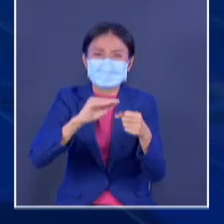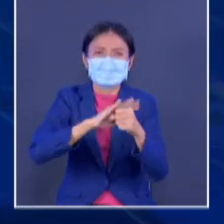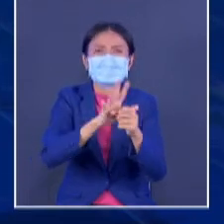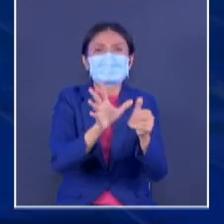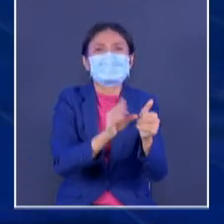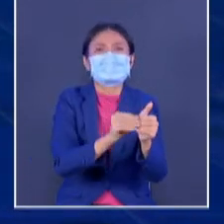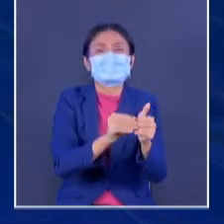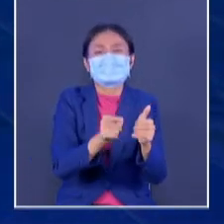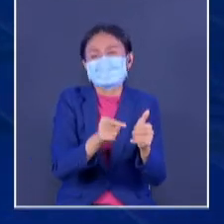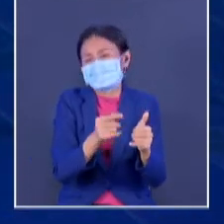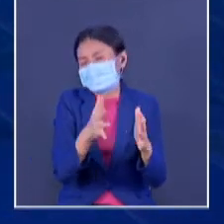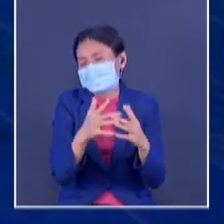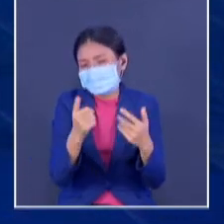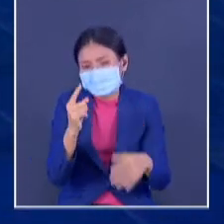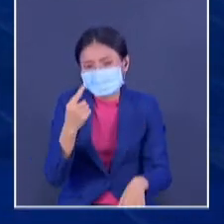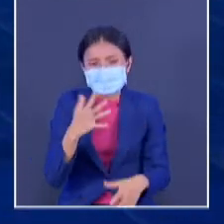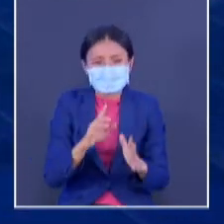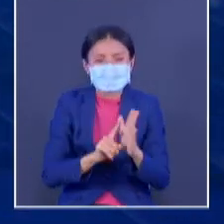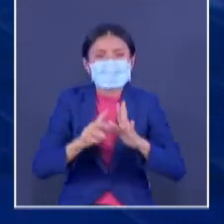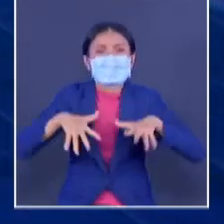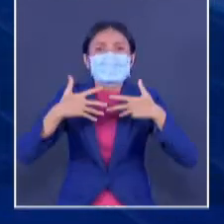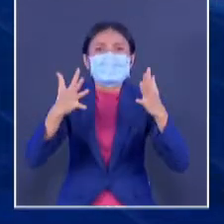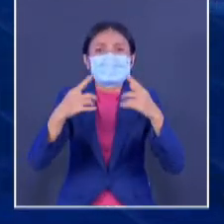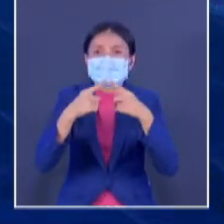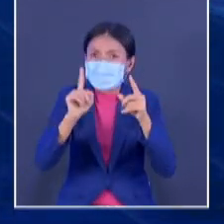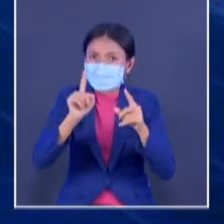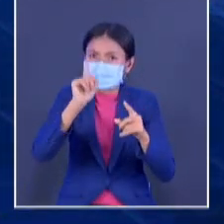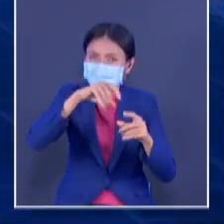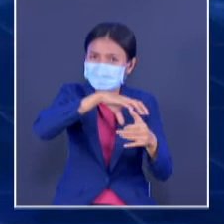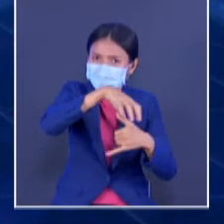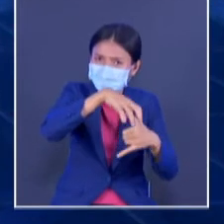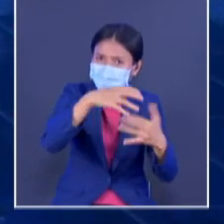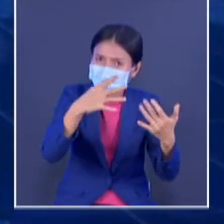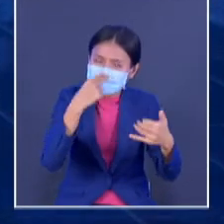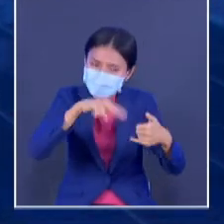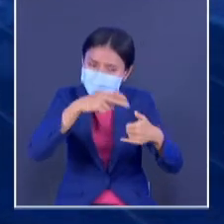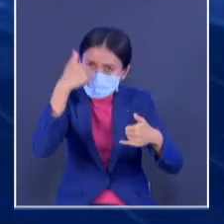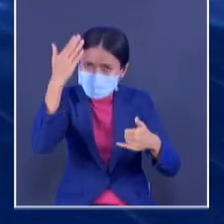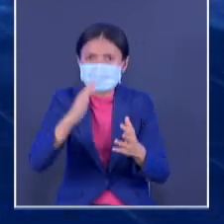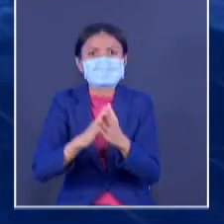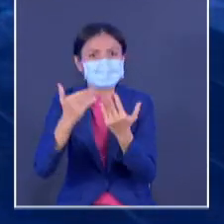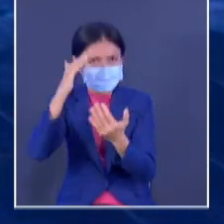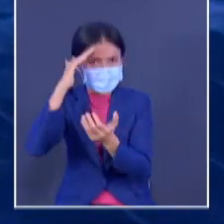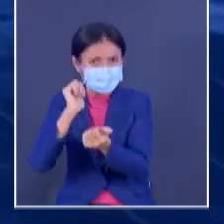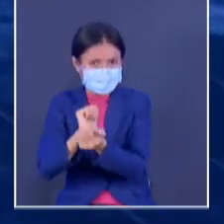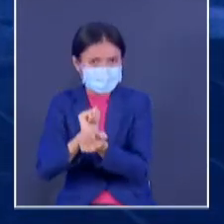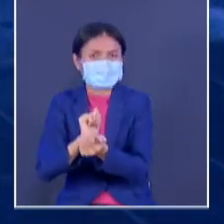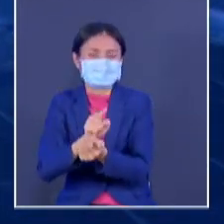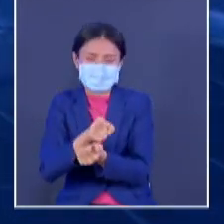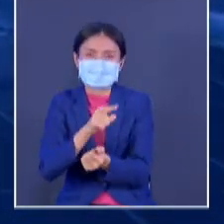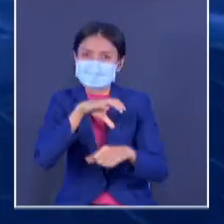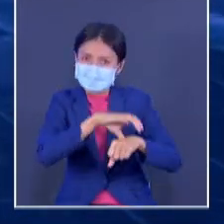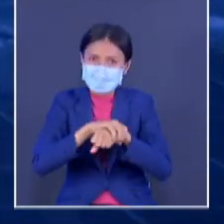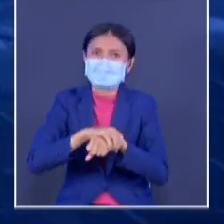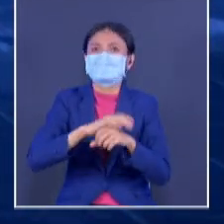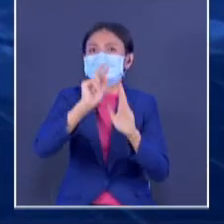ภูมิเกินแต่เดี๋ยวต้องไปควบคุมตัวนะครับแล้วก็ส่งพนักงานสอบสวนสถานีตำรวจภูธรไซโยกดำเนินคดีตามกฎหมายต่อไปด